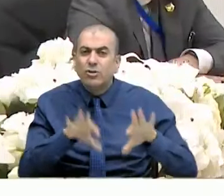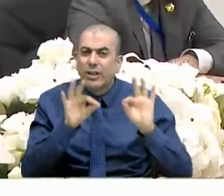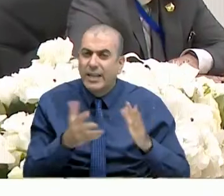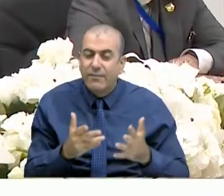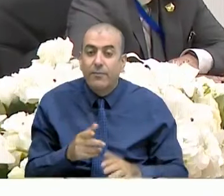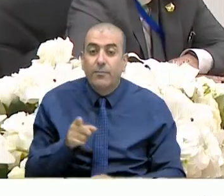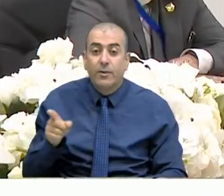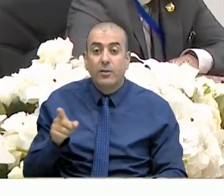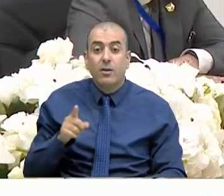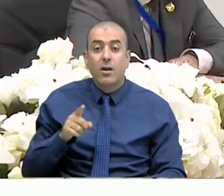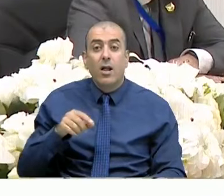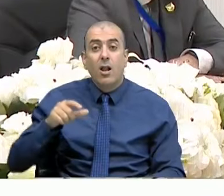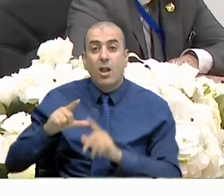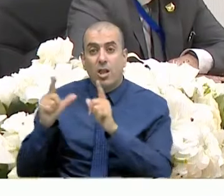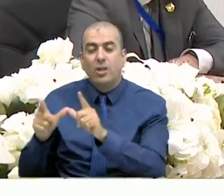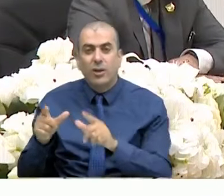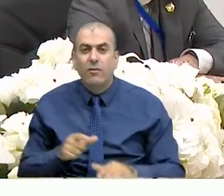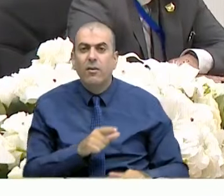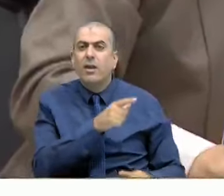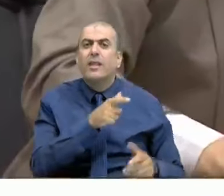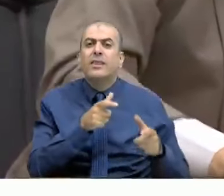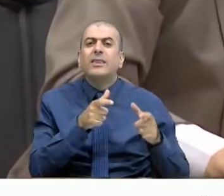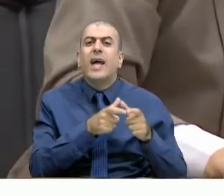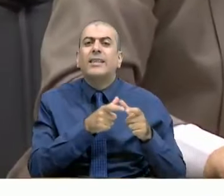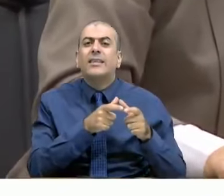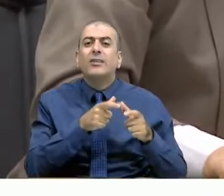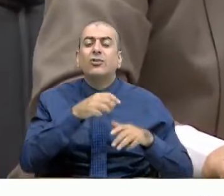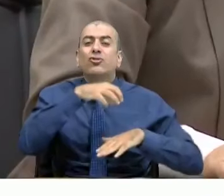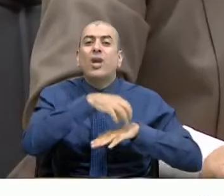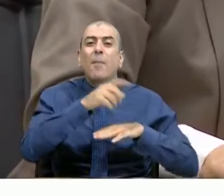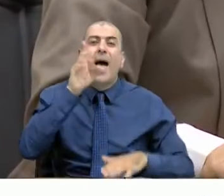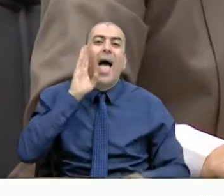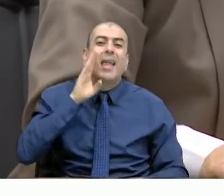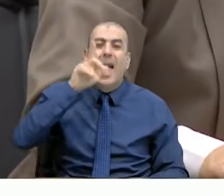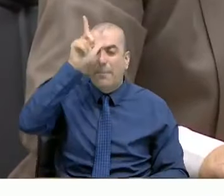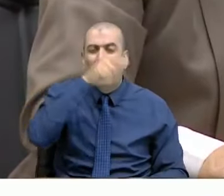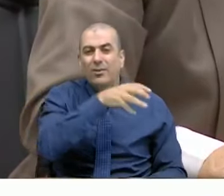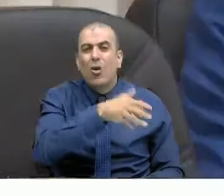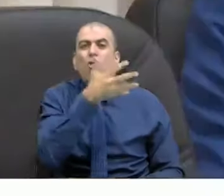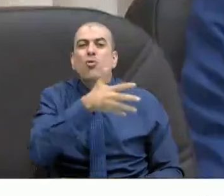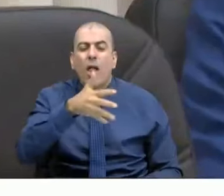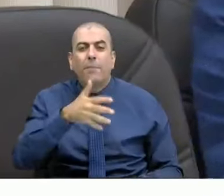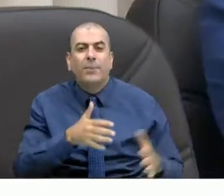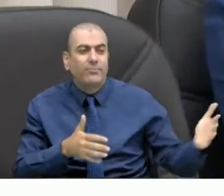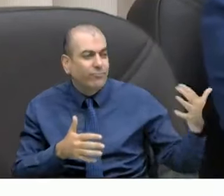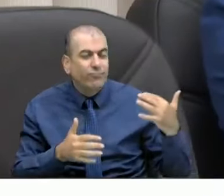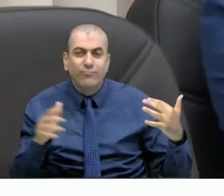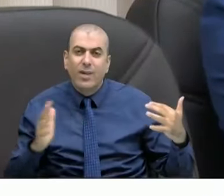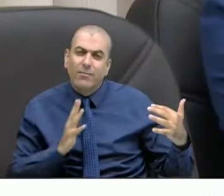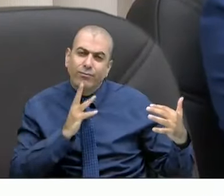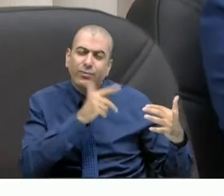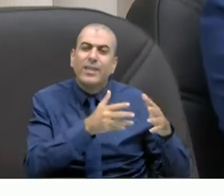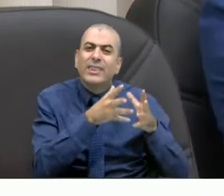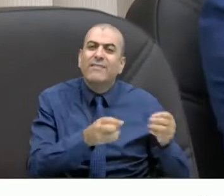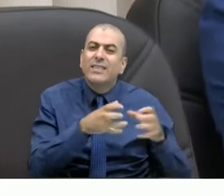عرض خلال لقاء اللجنه وفدا طلابي من نادي سياده القانون في جامعه عمان الاهليه المهام المنوطه بعمل اللجنه وهي دراسه